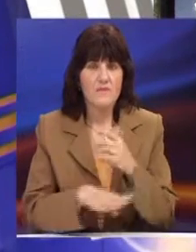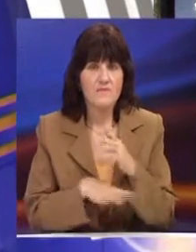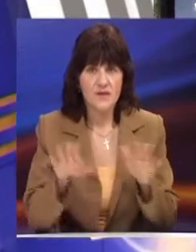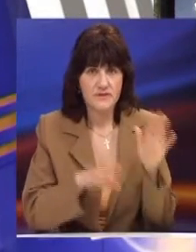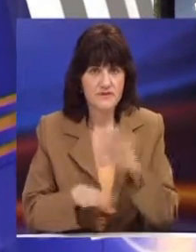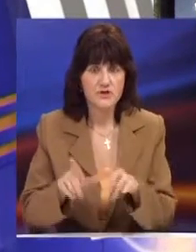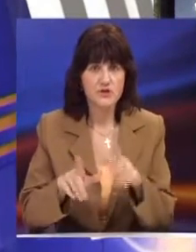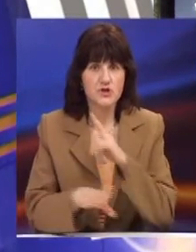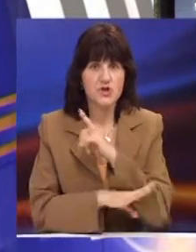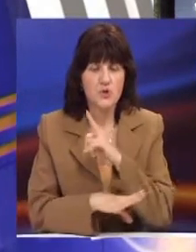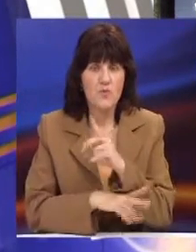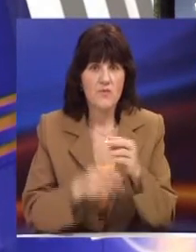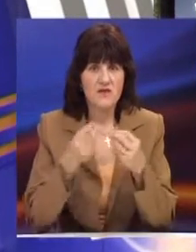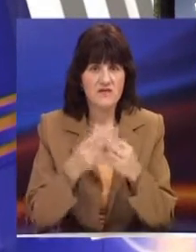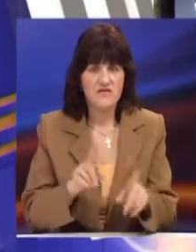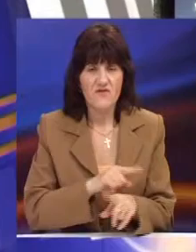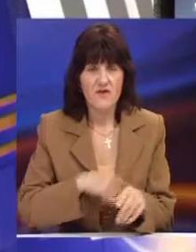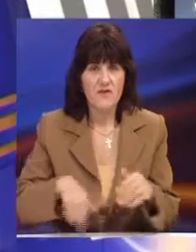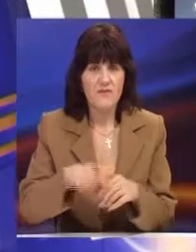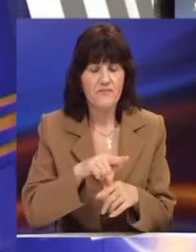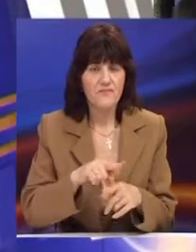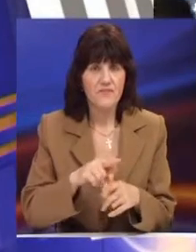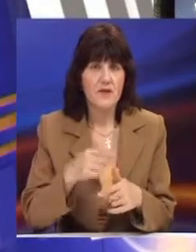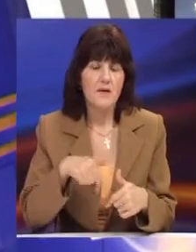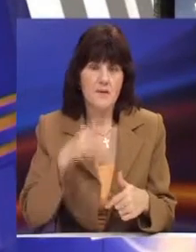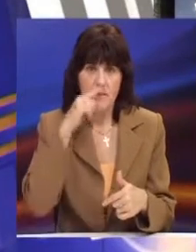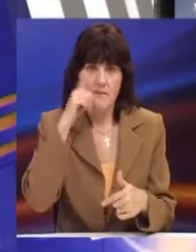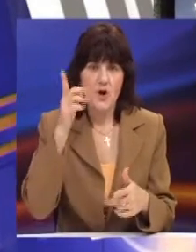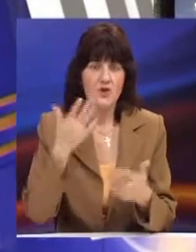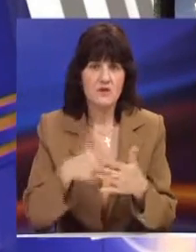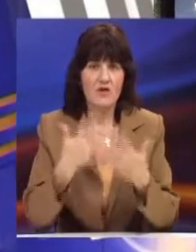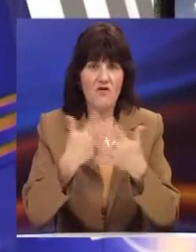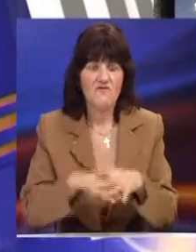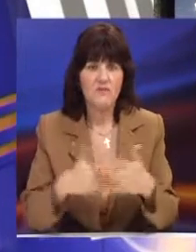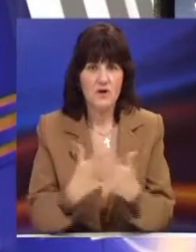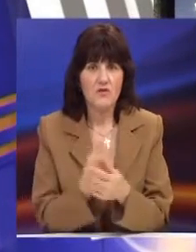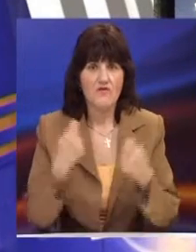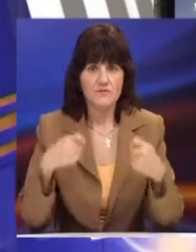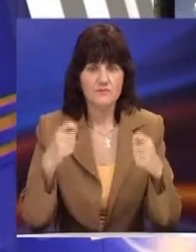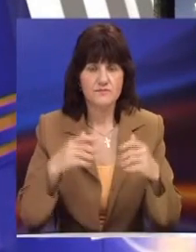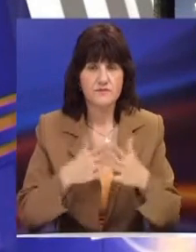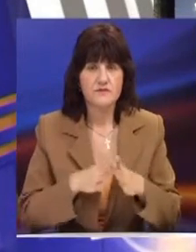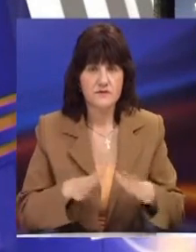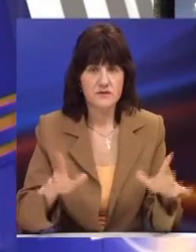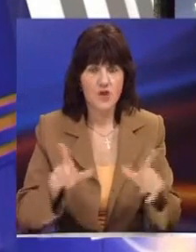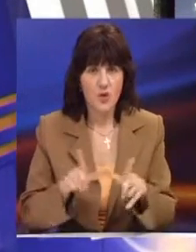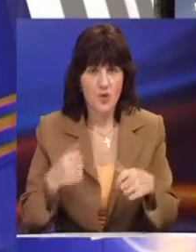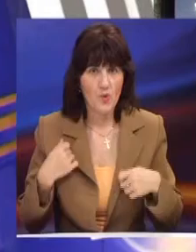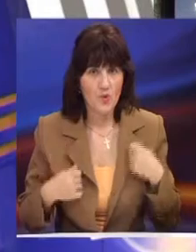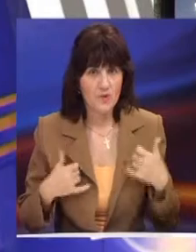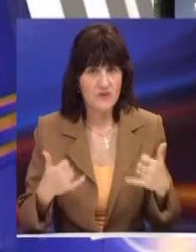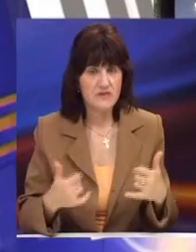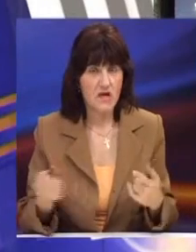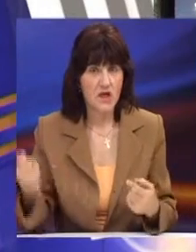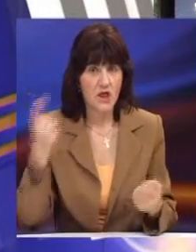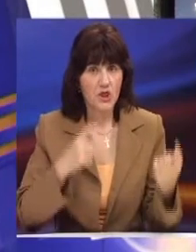smo na Dudovu šumu, ponosni smo na sve ulice koje su asfaltirane i ponosni smo na industrijsku zonu, jer tamo u Suboticu